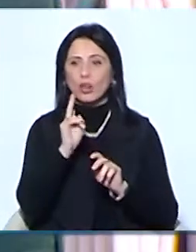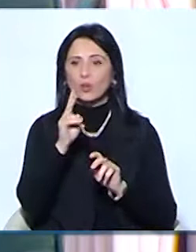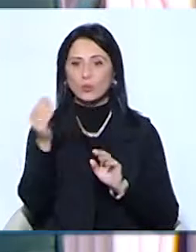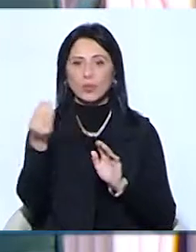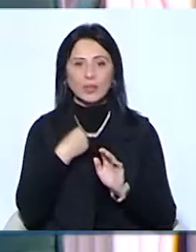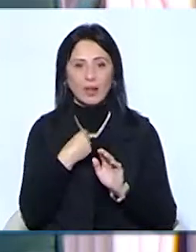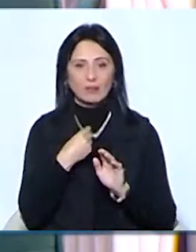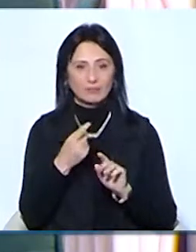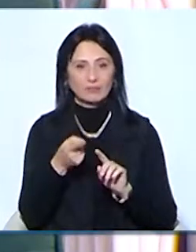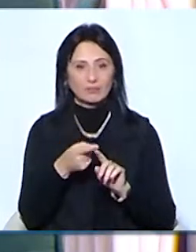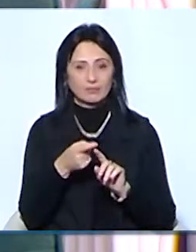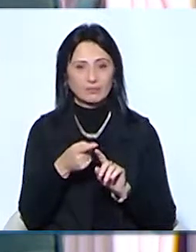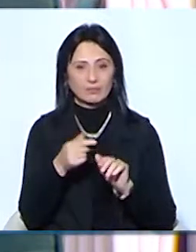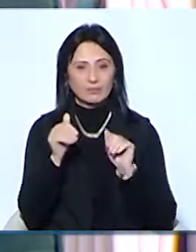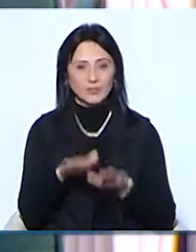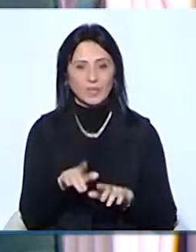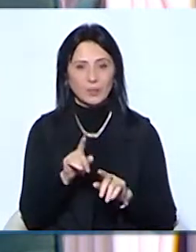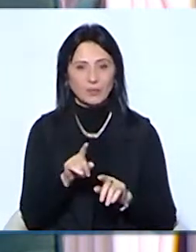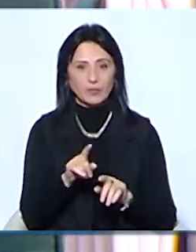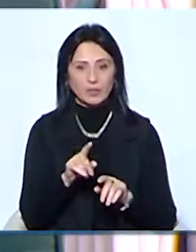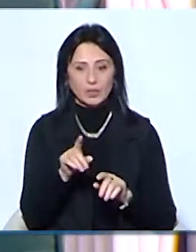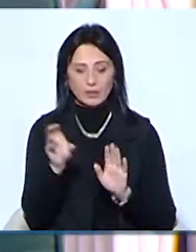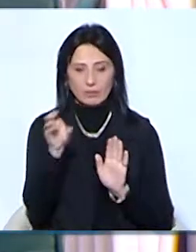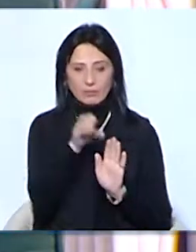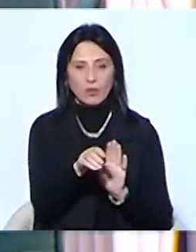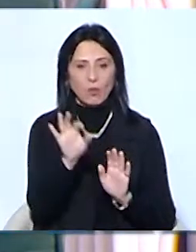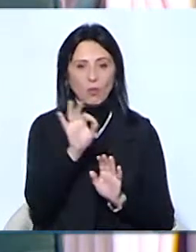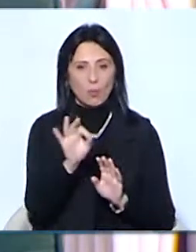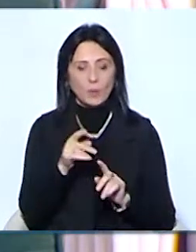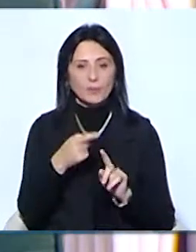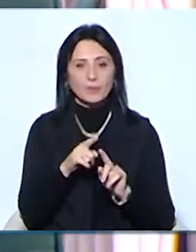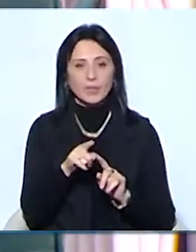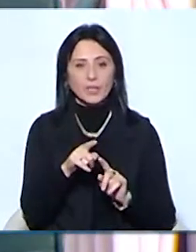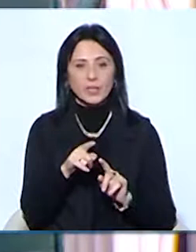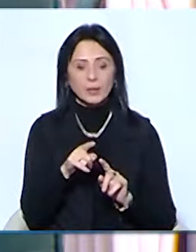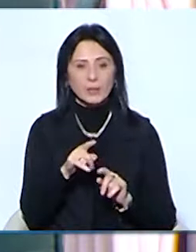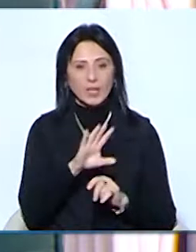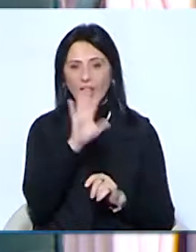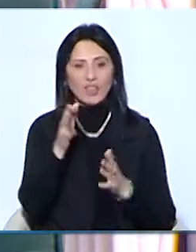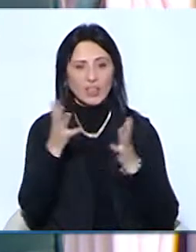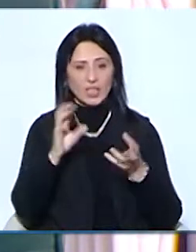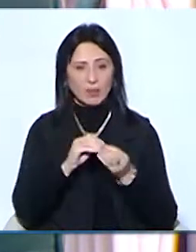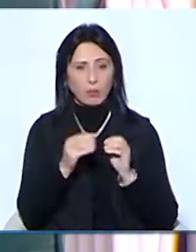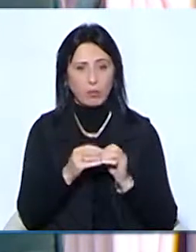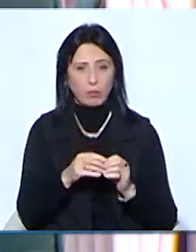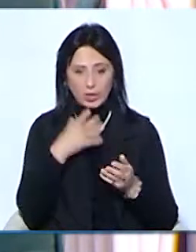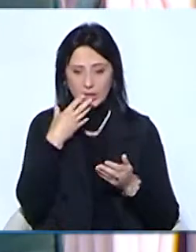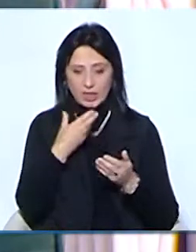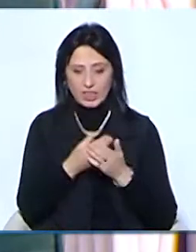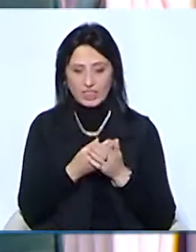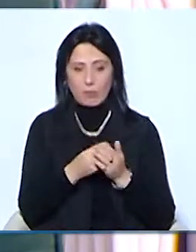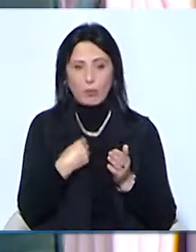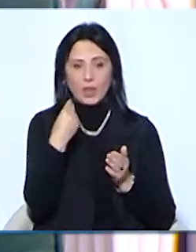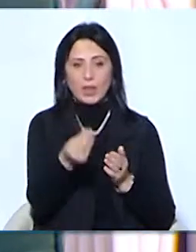დონორების გადაწყვეტილების მიღება დონაციასთან დაკავშირებით, იმიტომ რომ ეს არის ყველაზე დიდი პრობლემა. ეს არის ჩემი აზრით